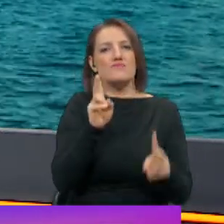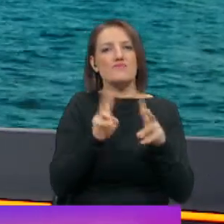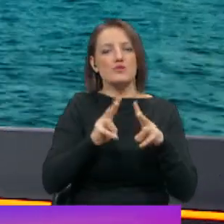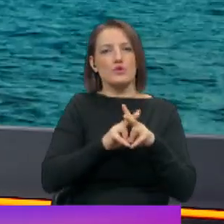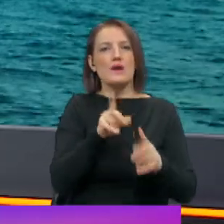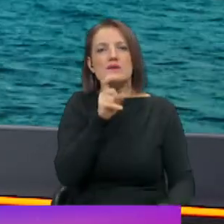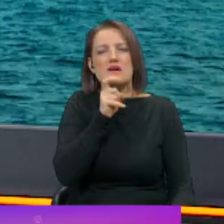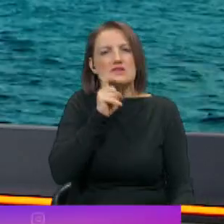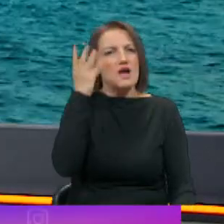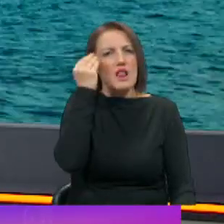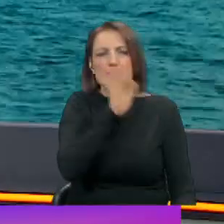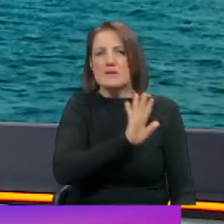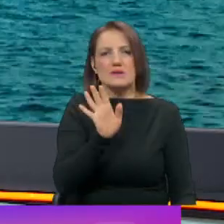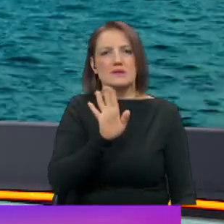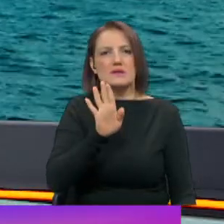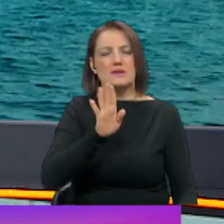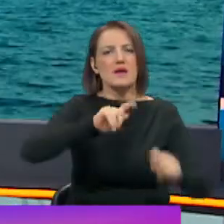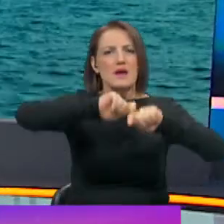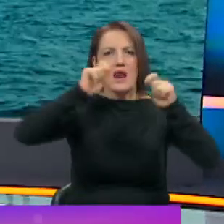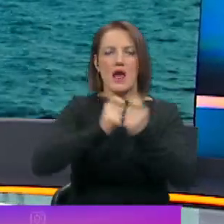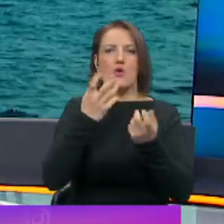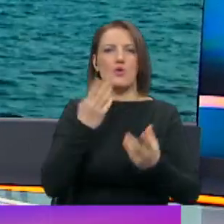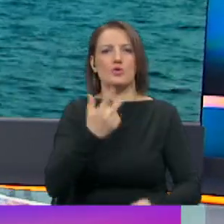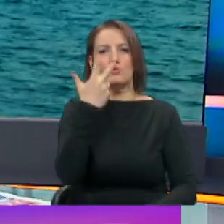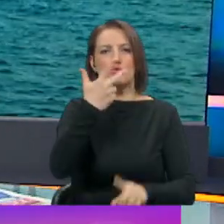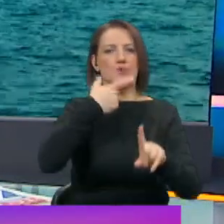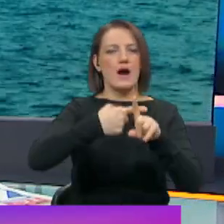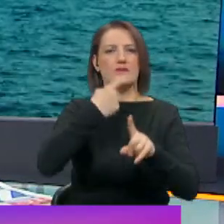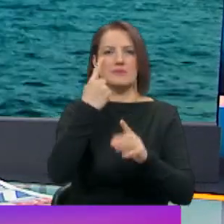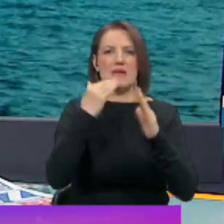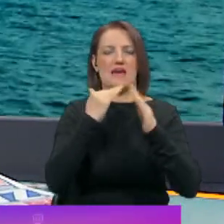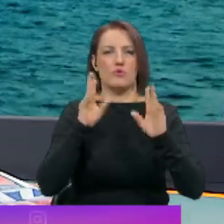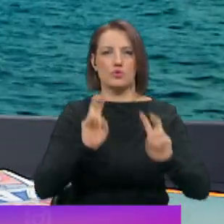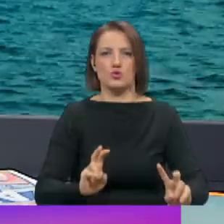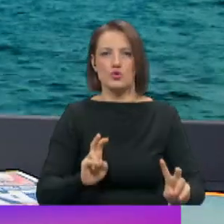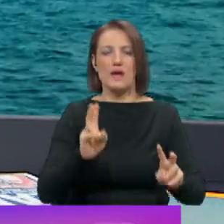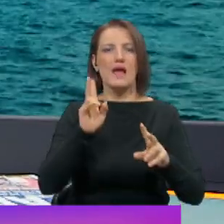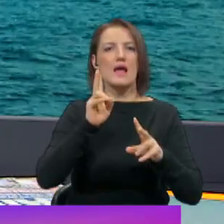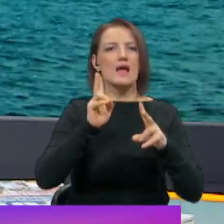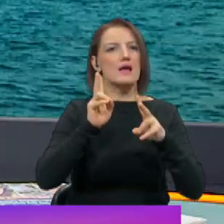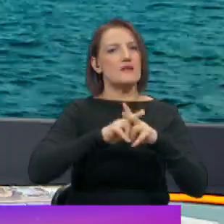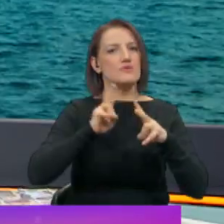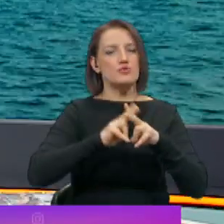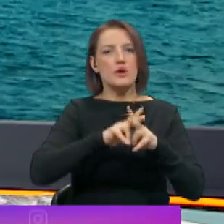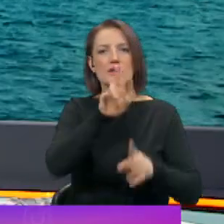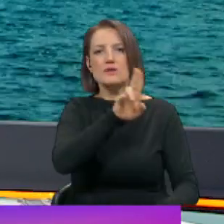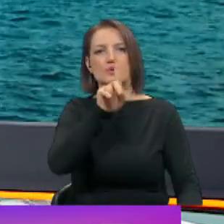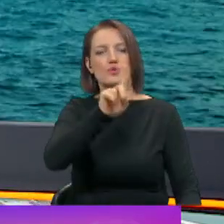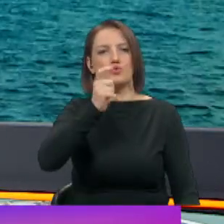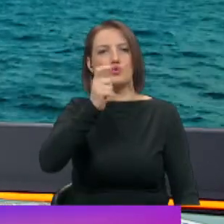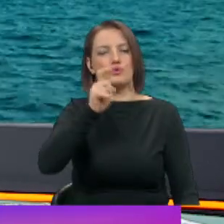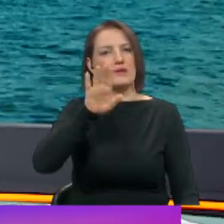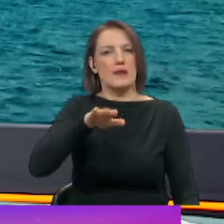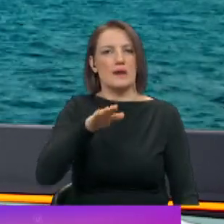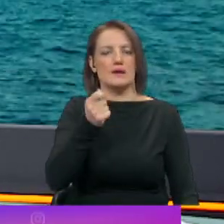faturam yanlış anlaşılma olmasın pik yaptığı evimde üç artı bir demiş elektrik faturası 710 o Zira